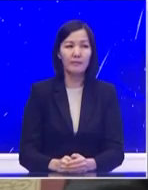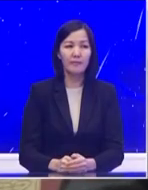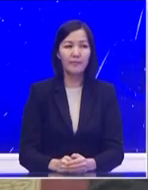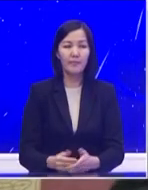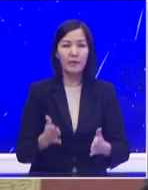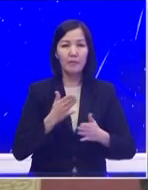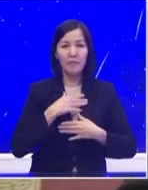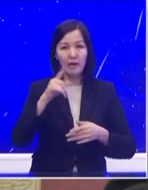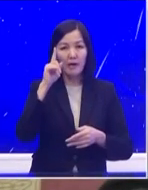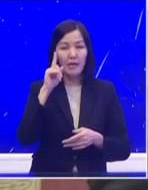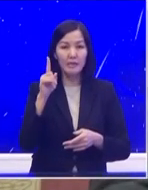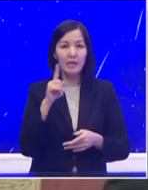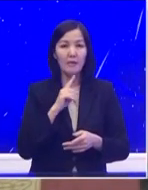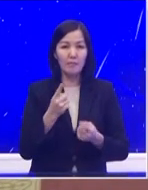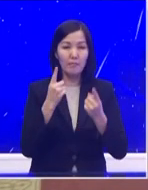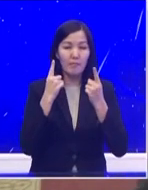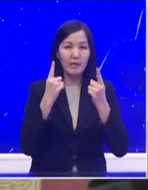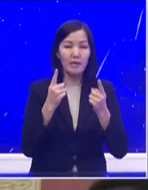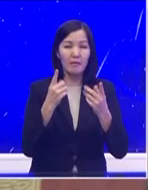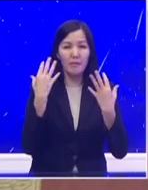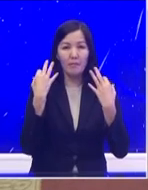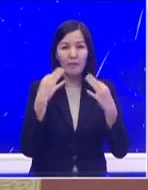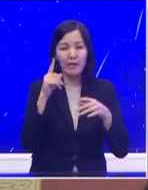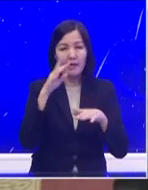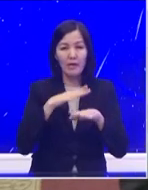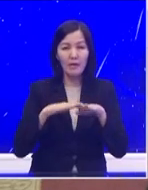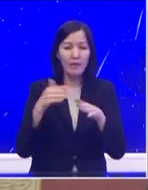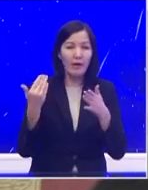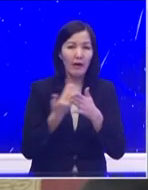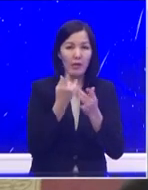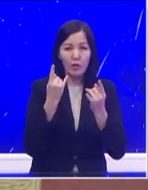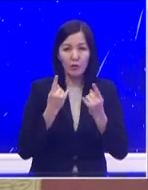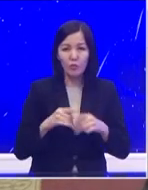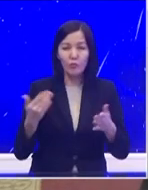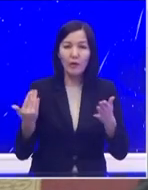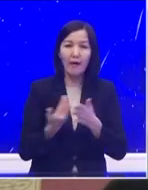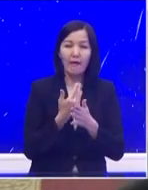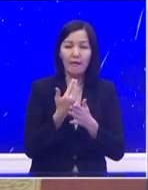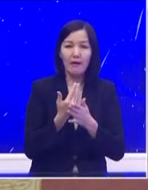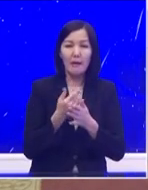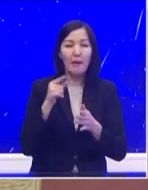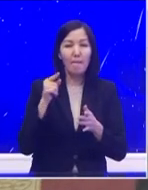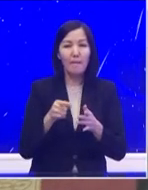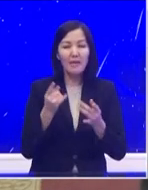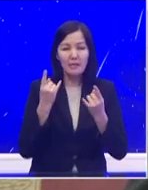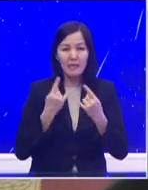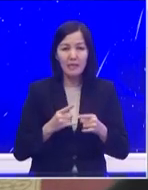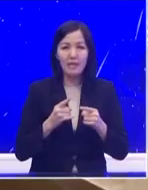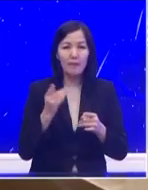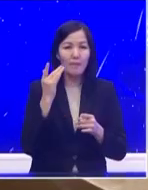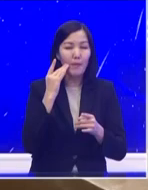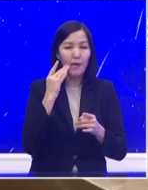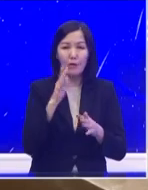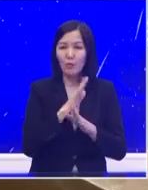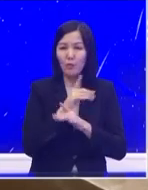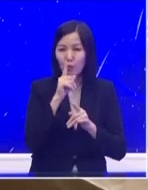Мен қазақпын, белдімін, байта келмін, қайта тудым, өмірге қайта келдім. Мен мыңда бір тірілдім, мәңгілмеске, айта бергім